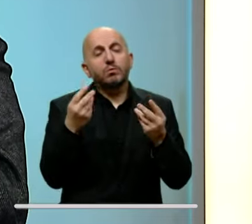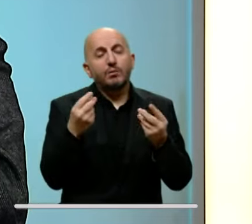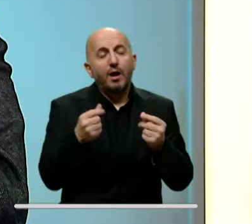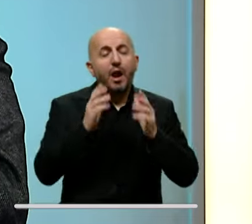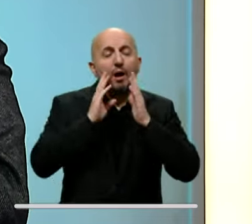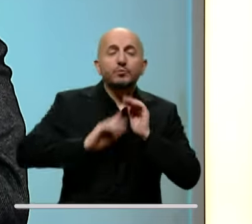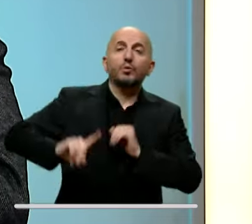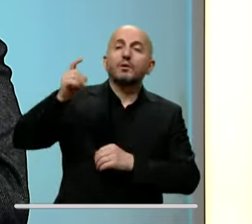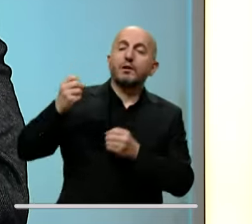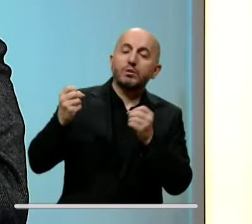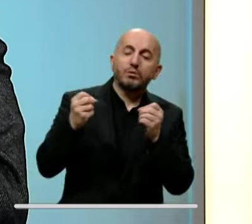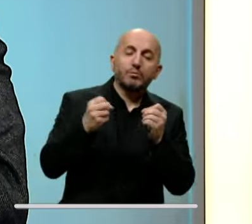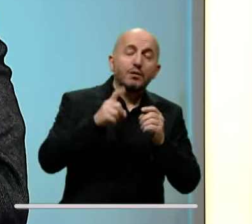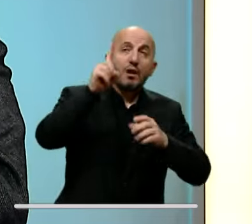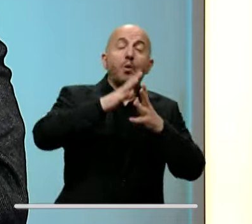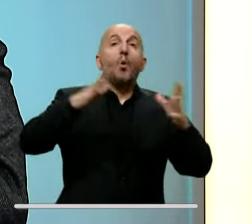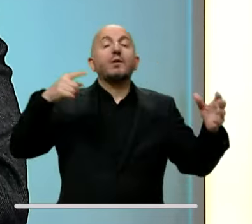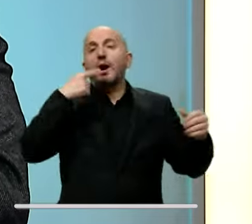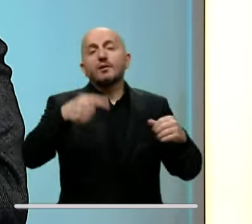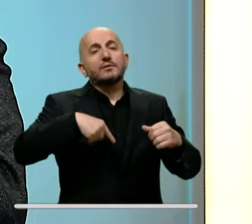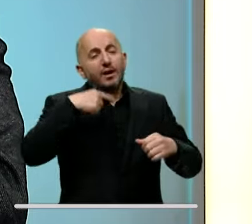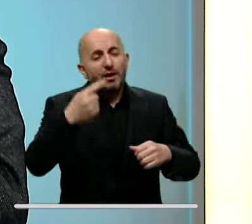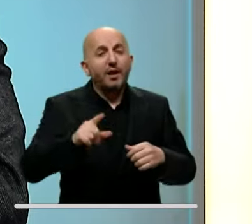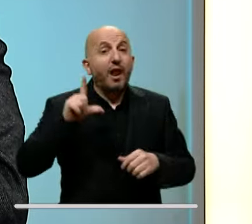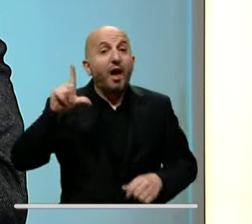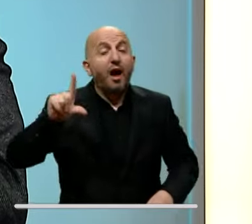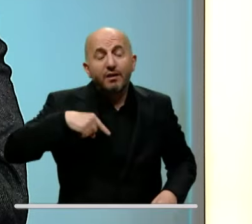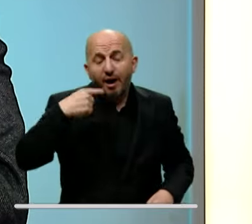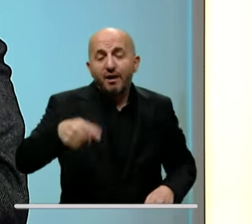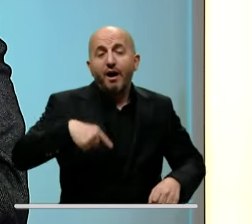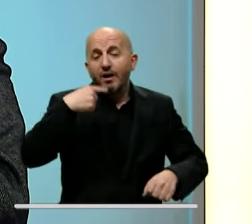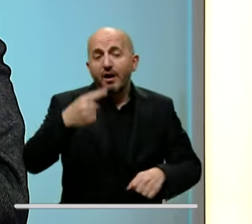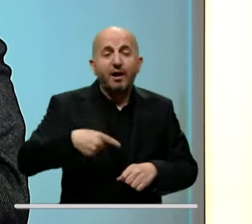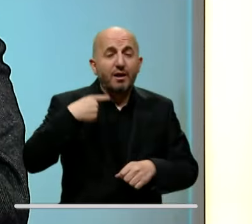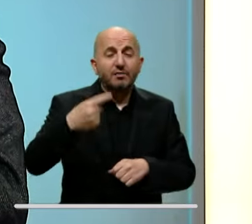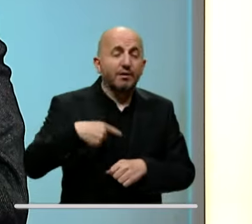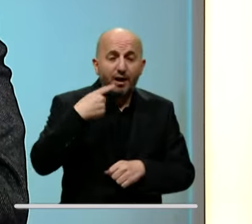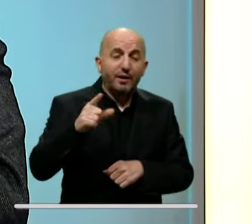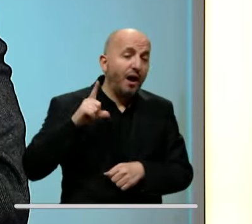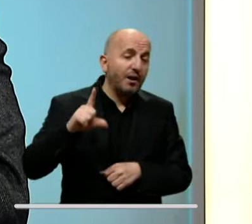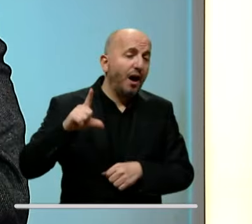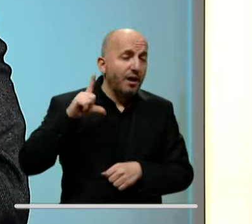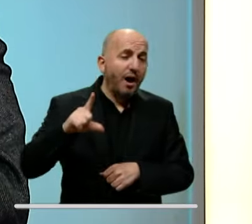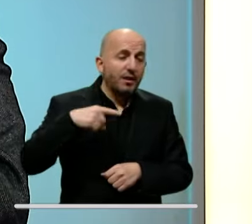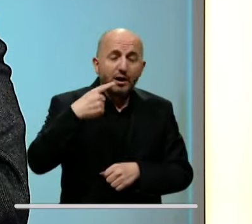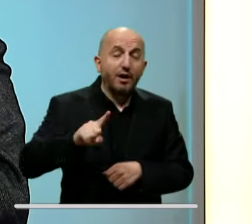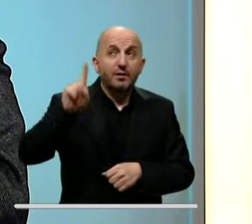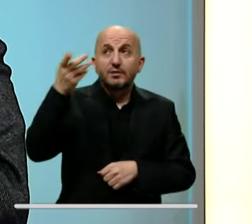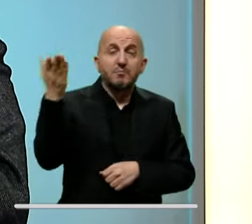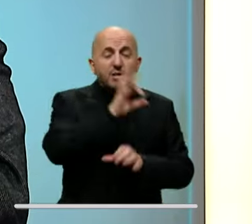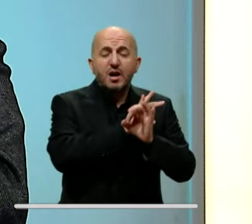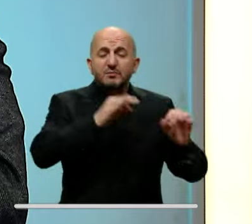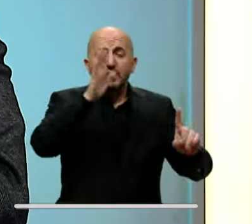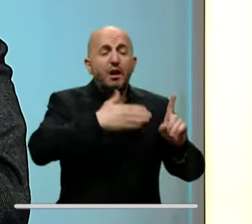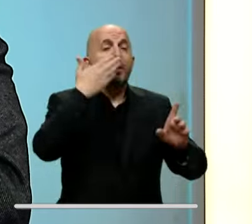Elhamdülillah diyerek Allahu Ekber diyerek kelime-i tevhidi çekerek la ilahe illallah Allah'tan başka hiçbir